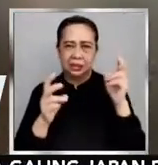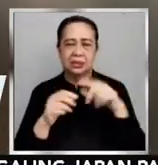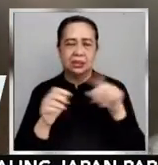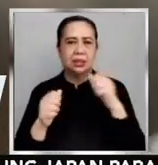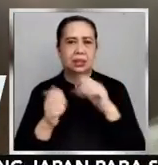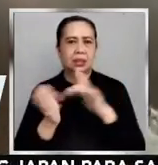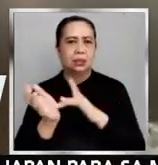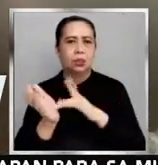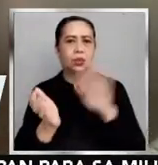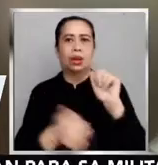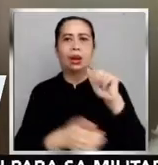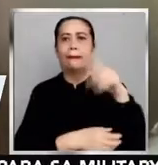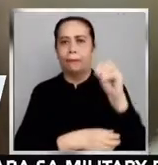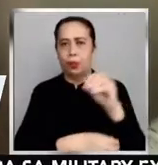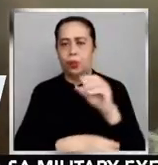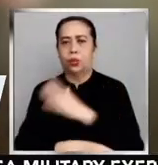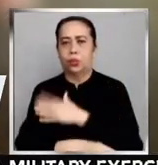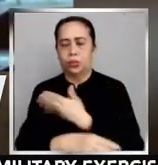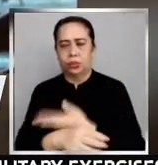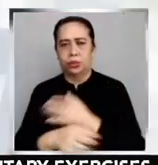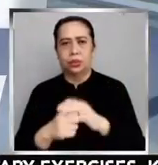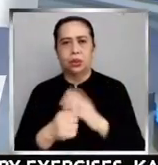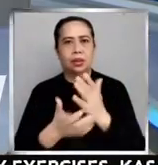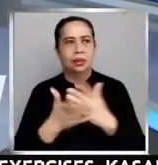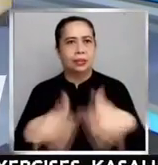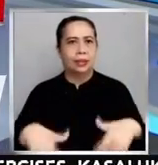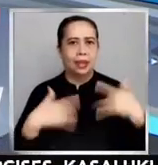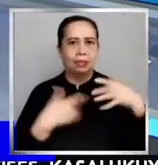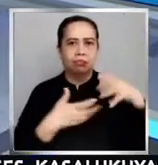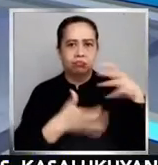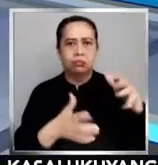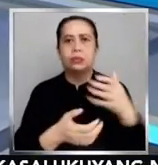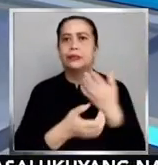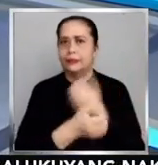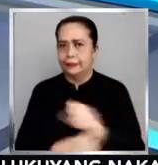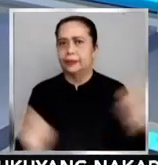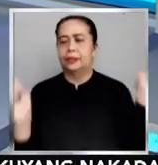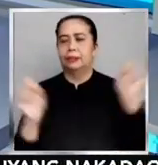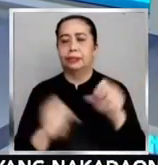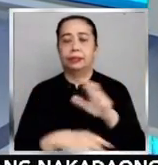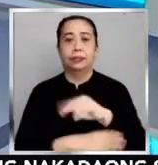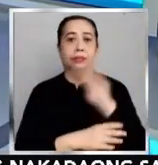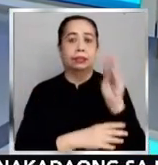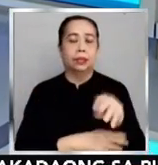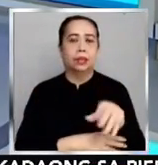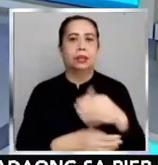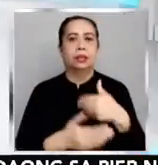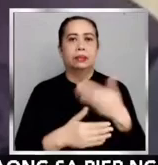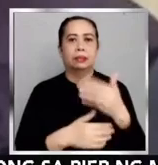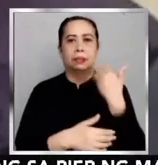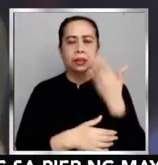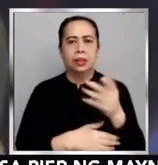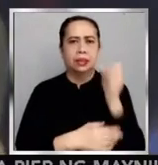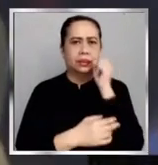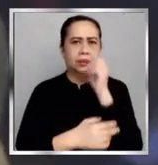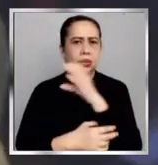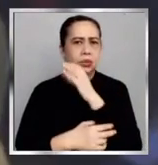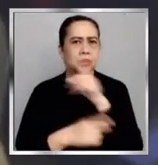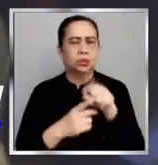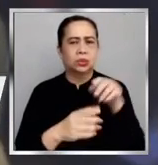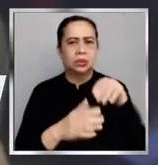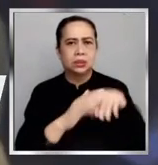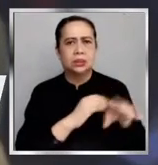ang kita rito. Ilang buhay na aso rin ang nasagip. Sa Maynila, patay ang magkapatid na senior citizen matapos daw looban ang kanilang